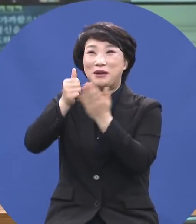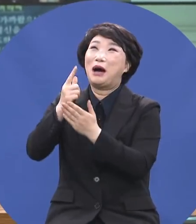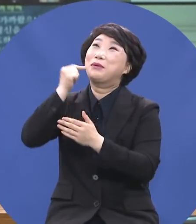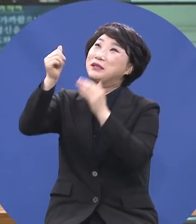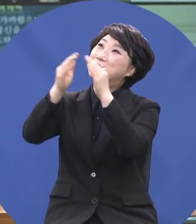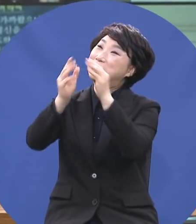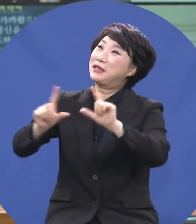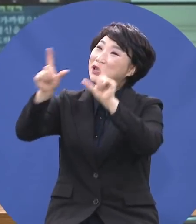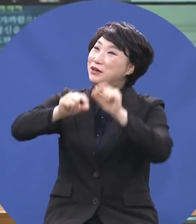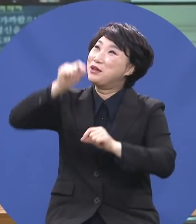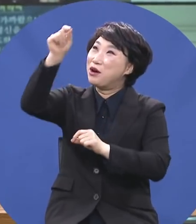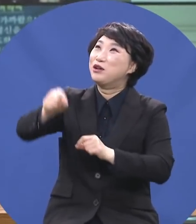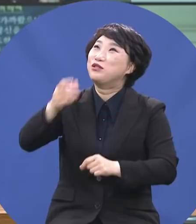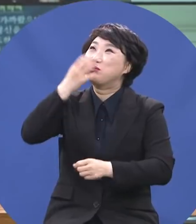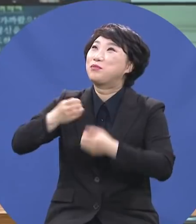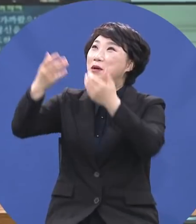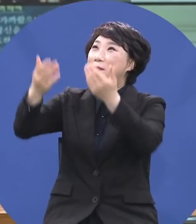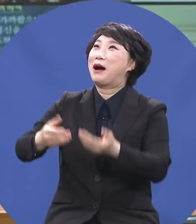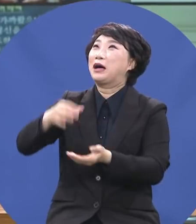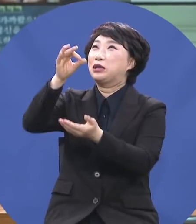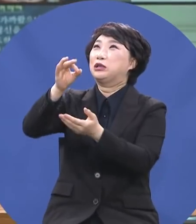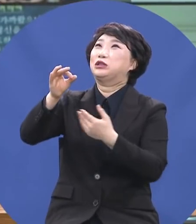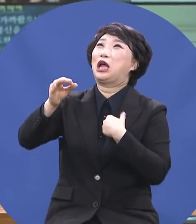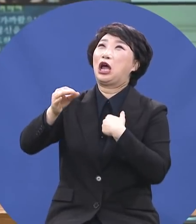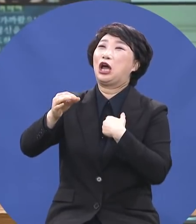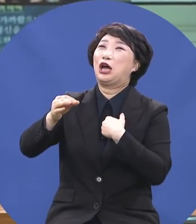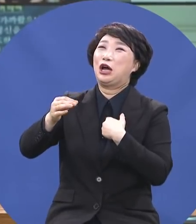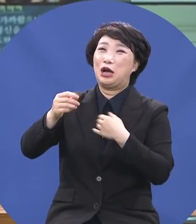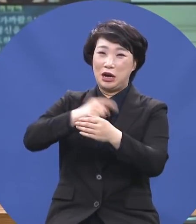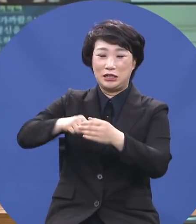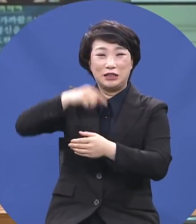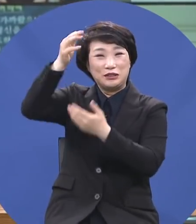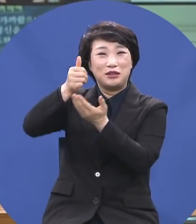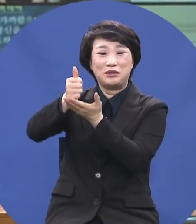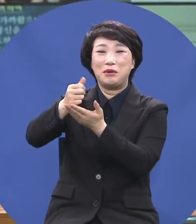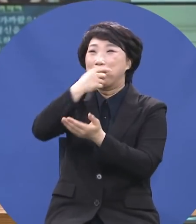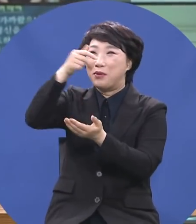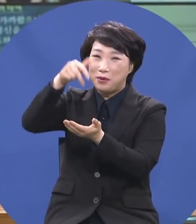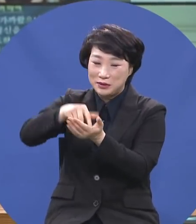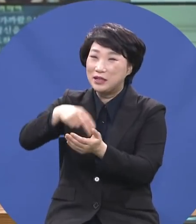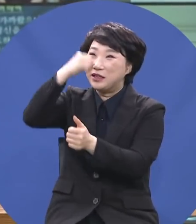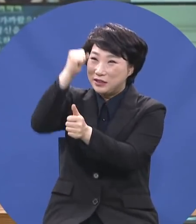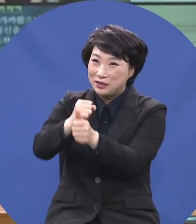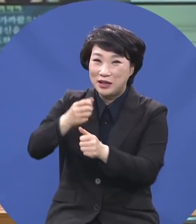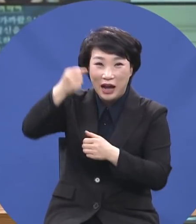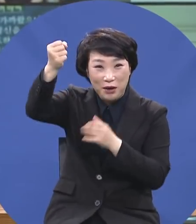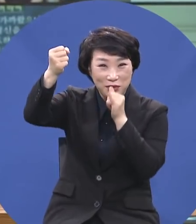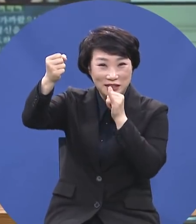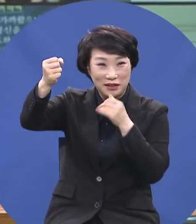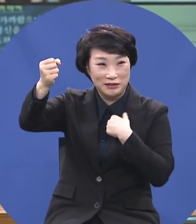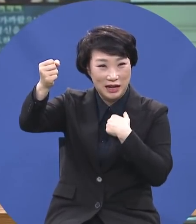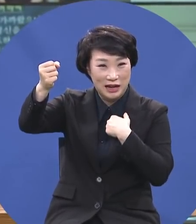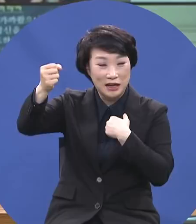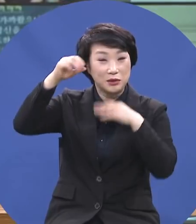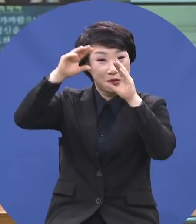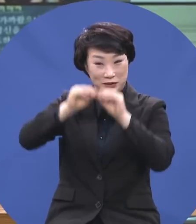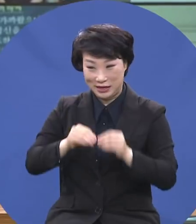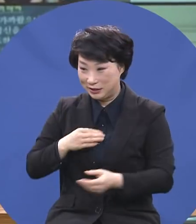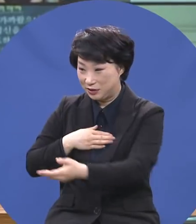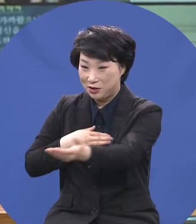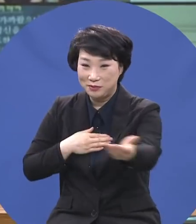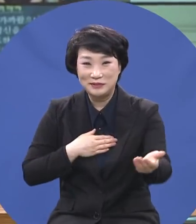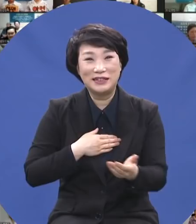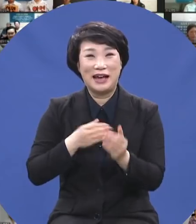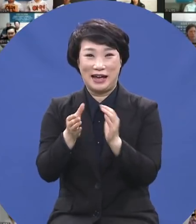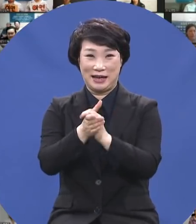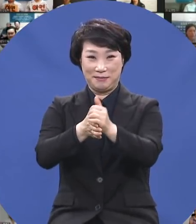살 축복의 기업을 내 안에 성령으로 보증하고 인치시고 가졌다고 동의하면 아멘